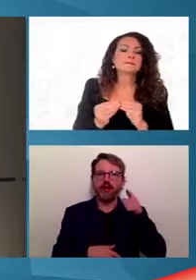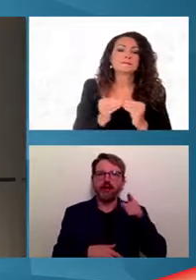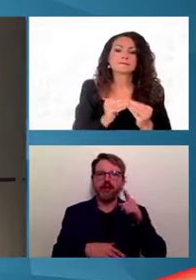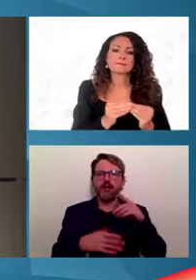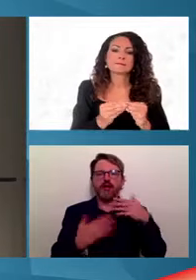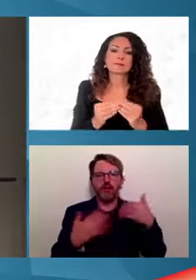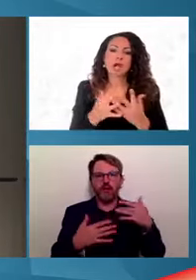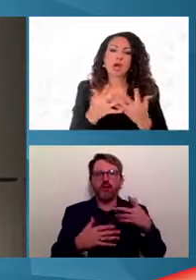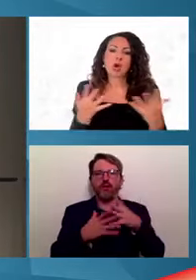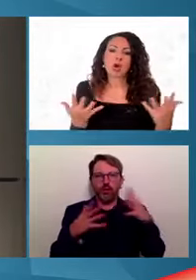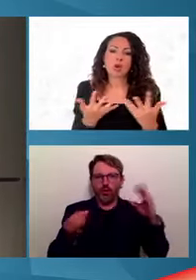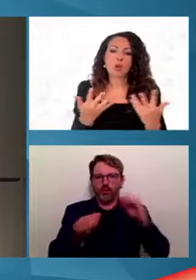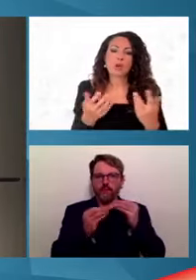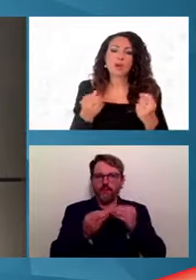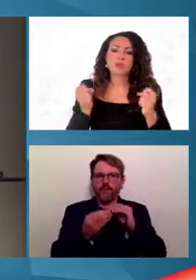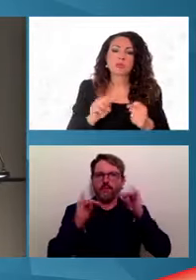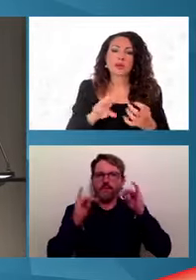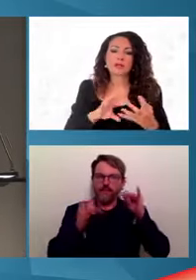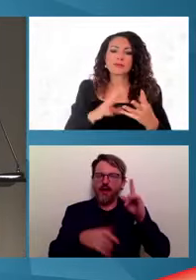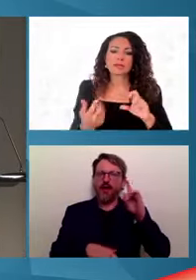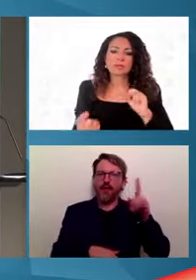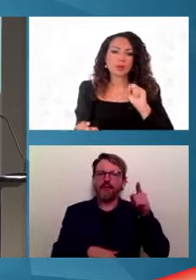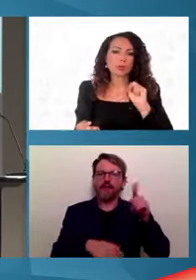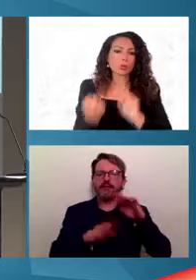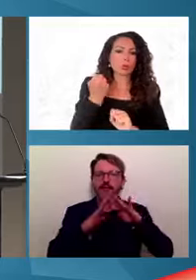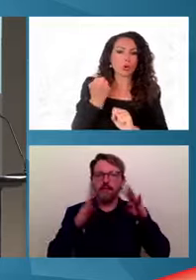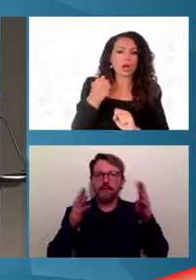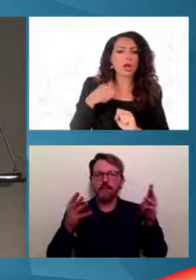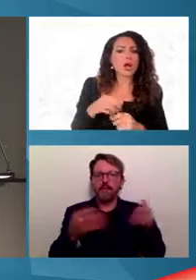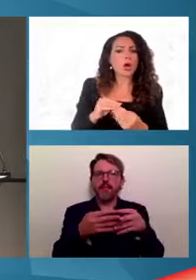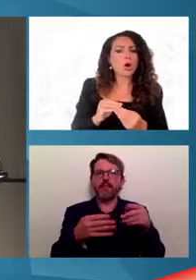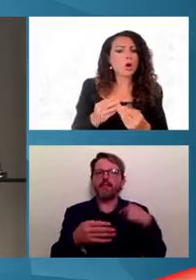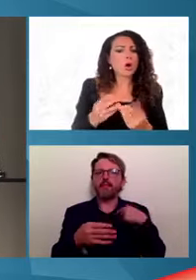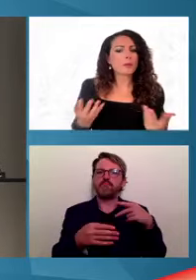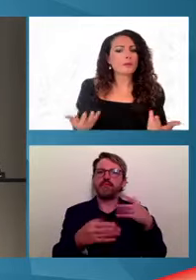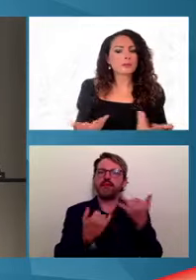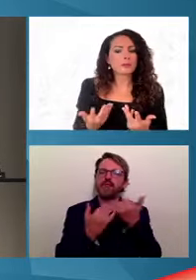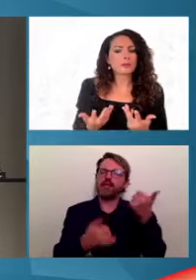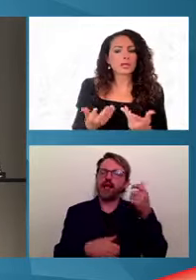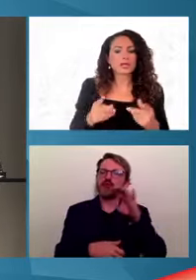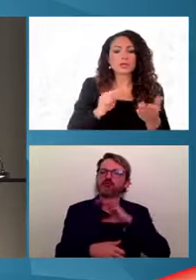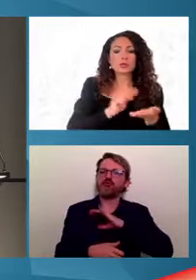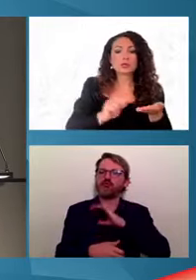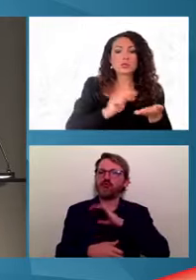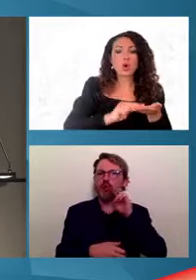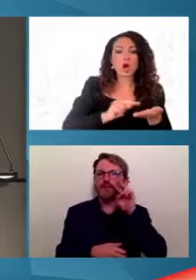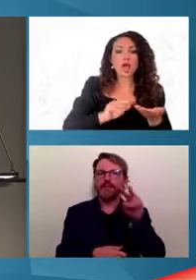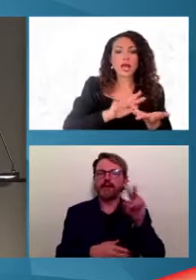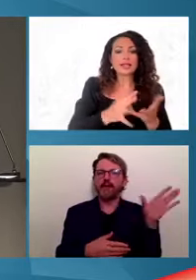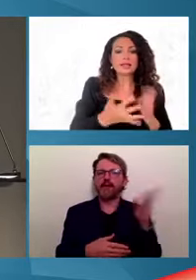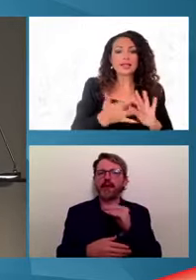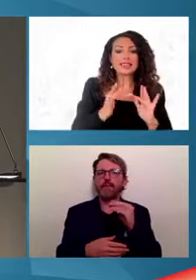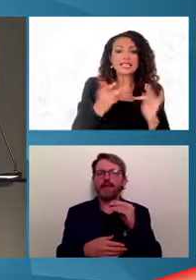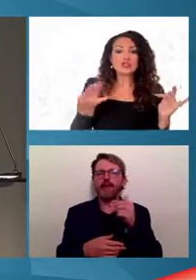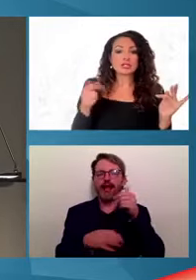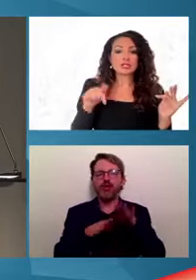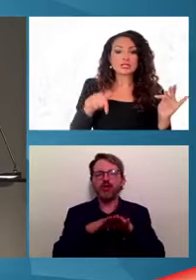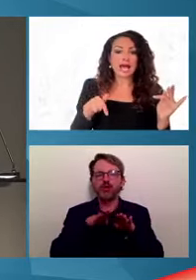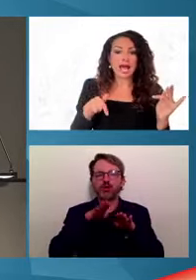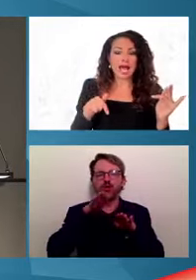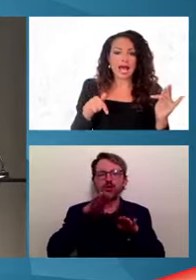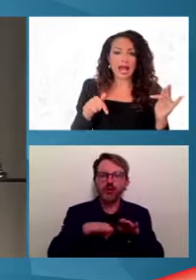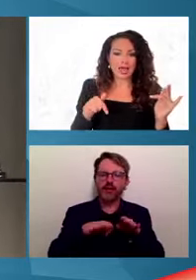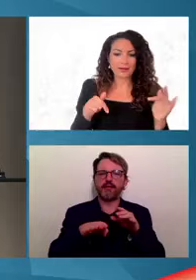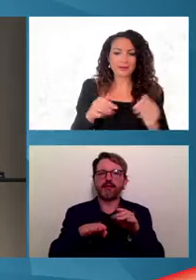scuola, rifare i laboratori, siamo riusciti a... non abbiamo lasciato indietro nessuno, perché qualsiasi alunno o alunna